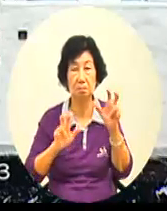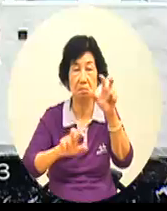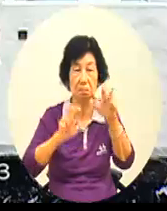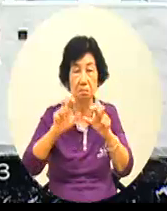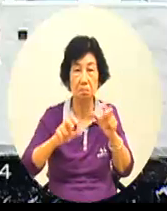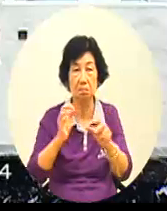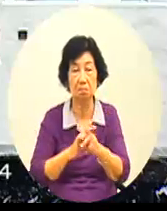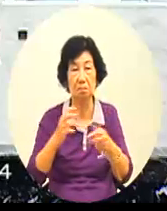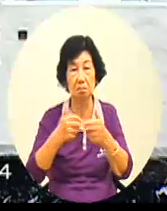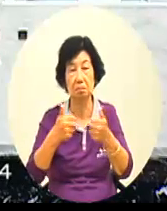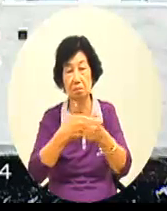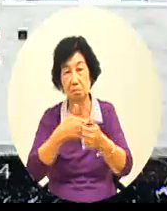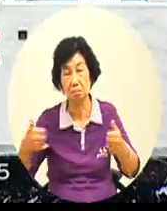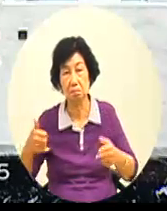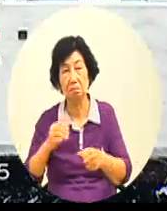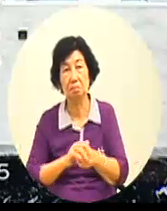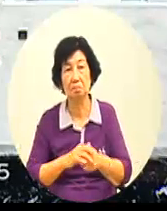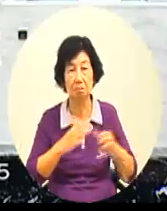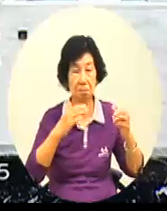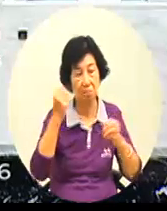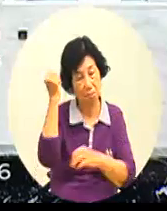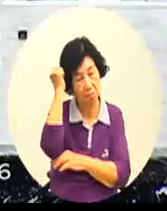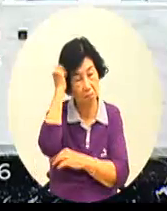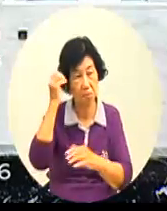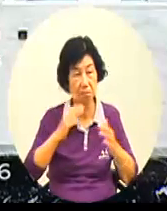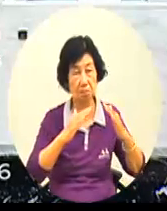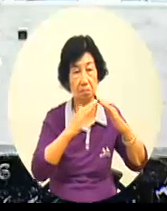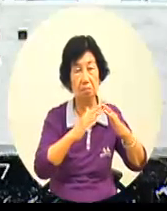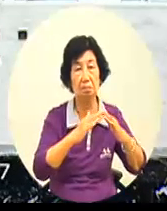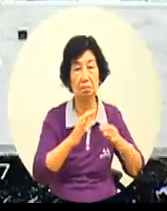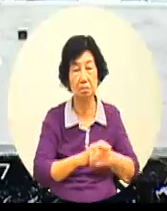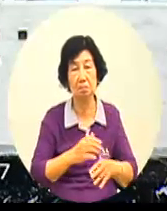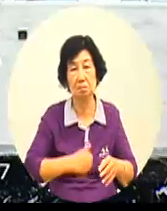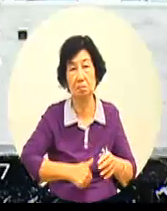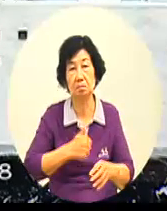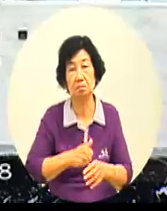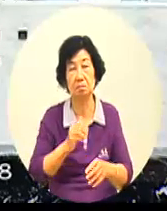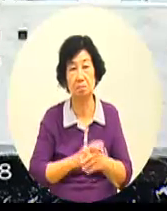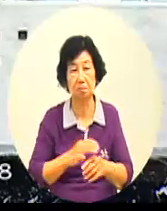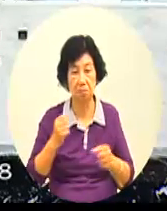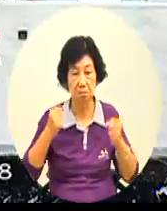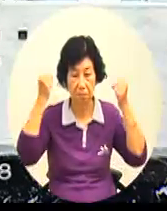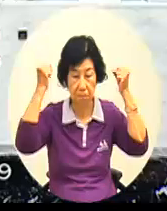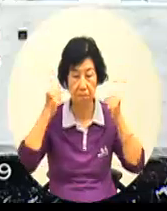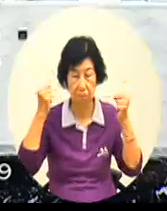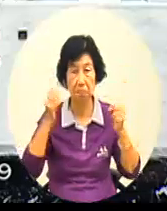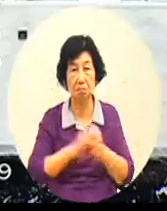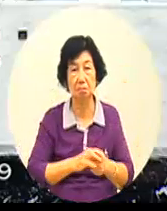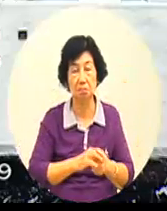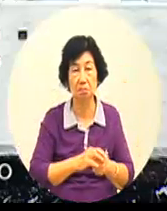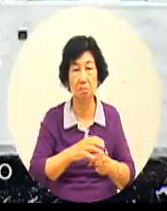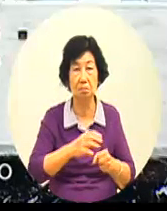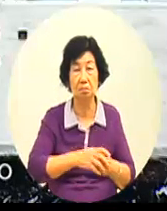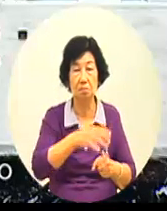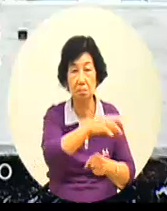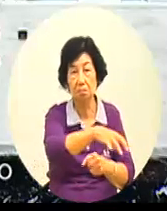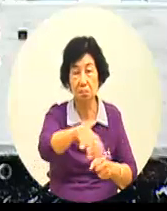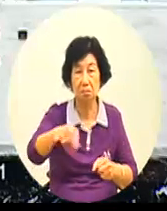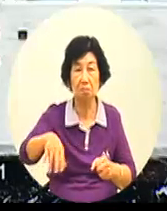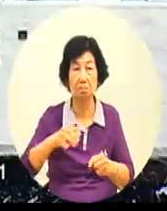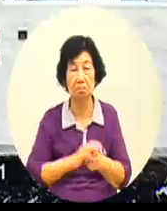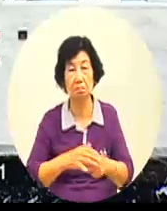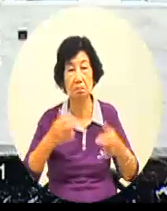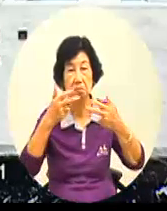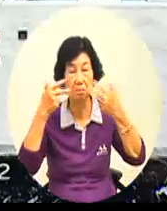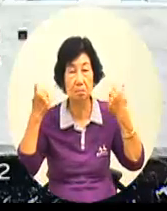了这些，我们在都会区呢真正的这些运动场上啦，还有尤其他们我们原住民最喜